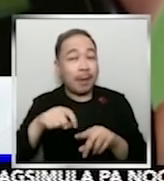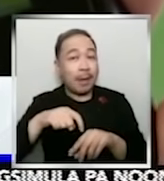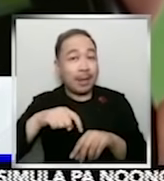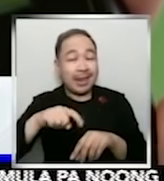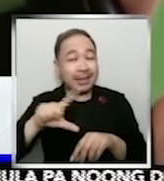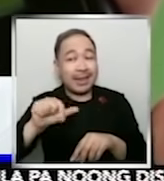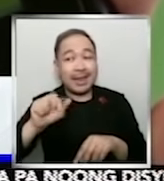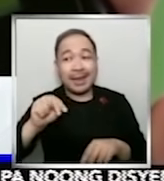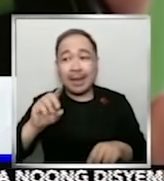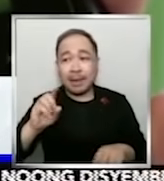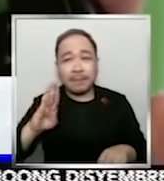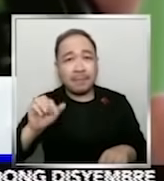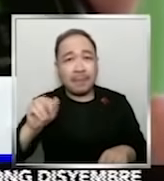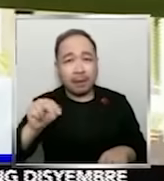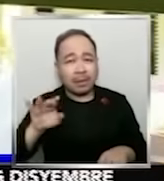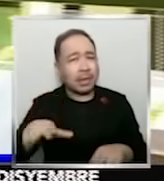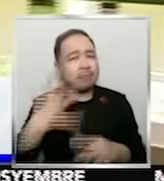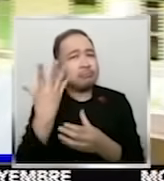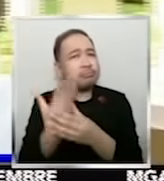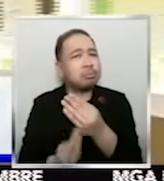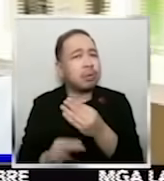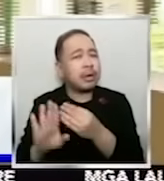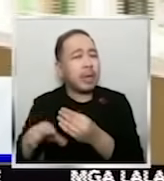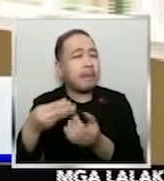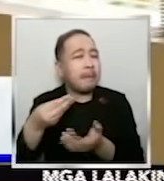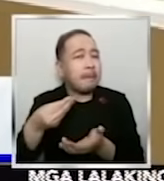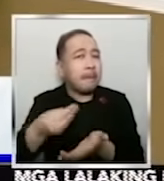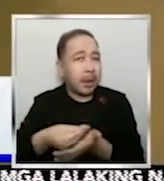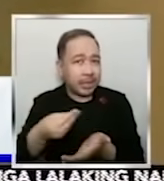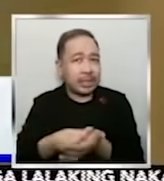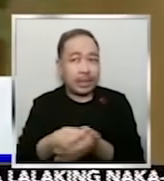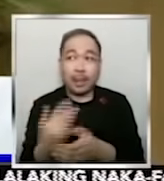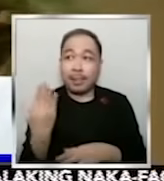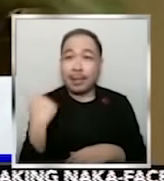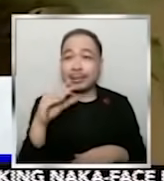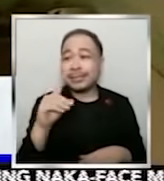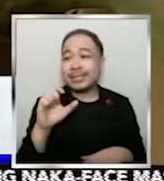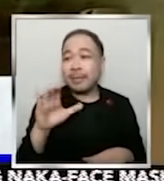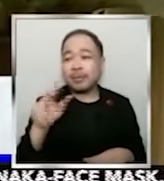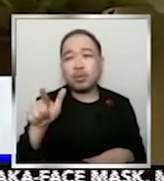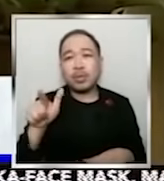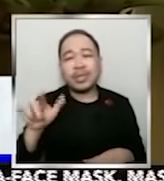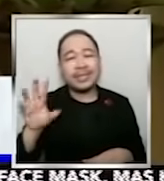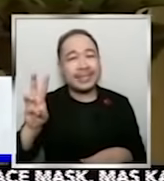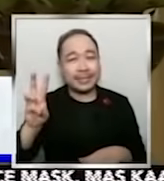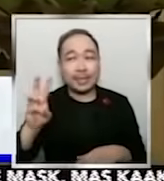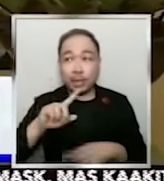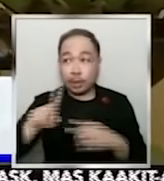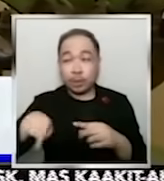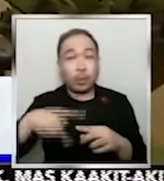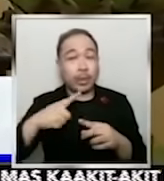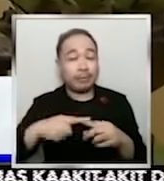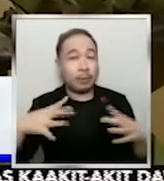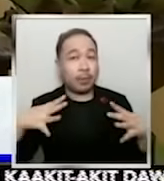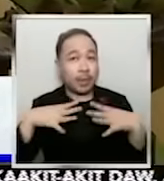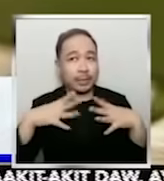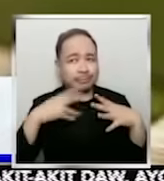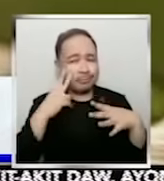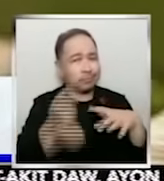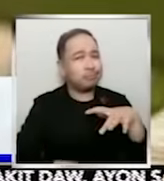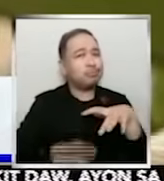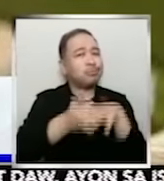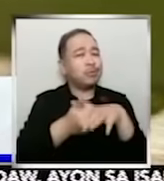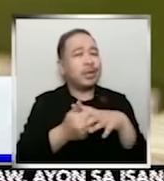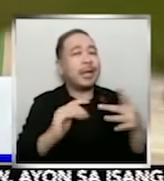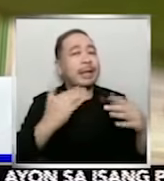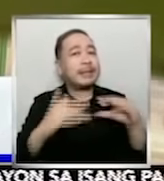ang pera niya sa kanyang payroll account. December 26, habang nagpapahinga, ay nagbukas ng inbox sa kanyang email si Garcia.